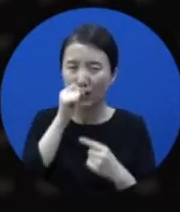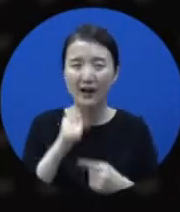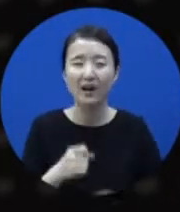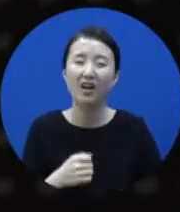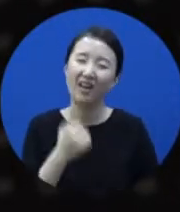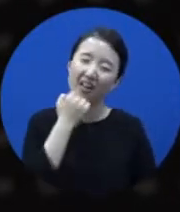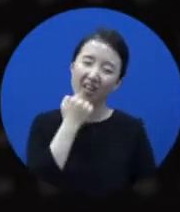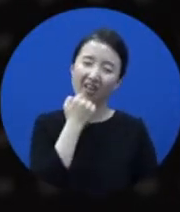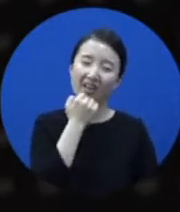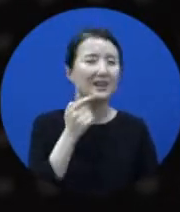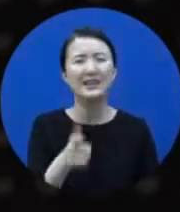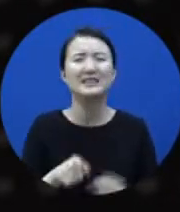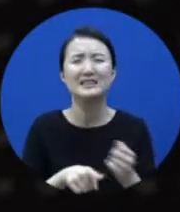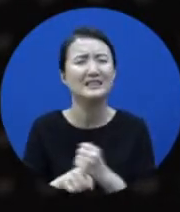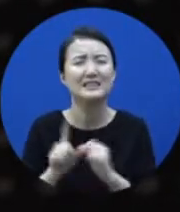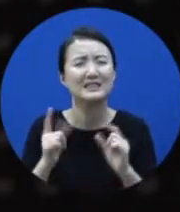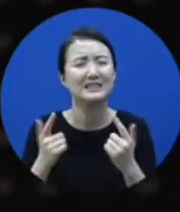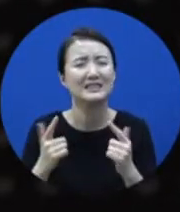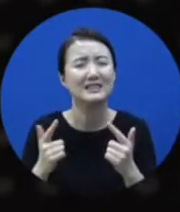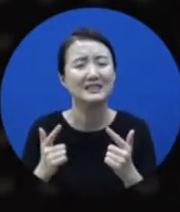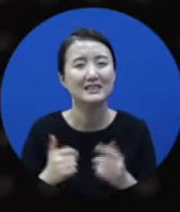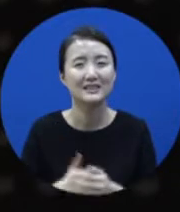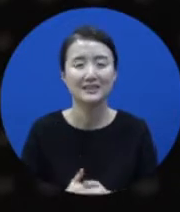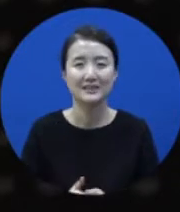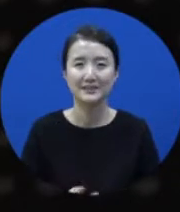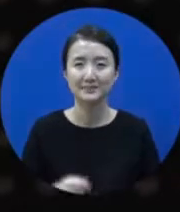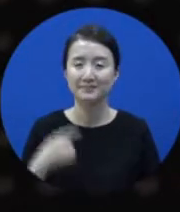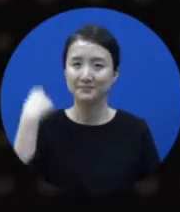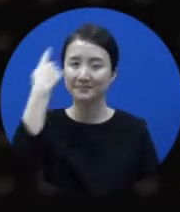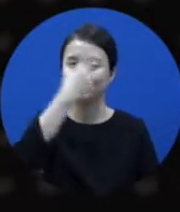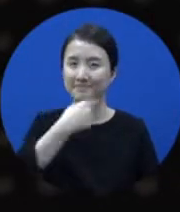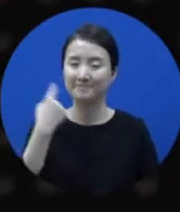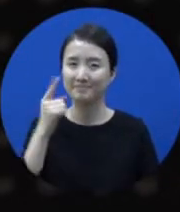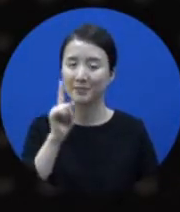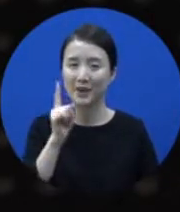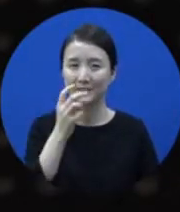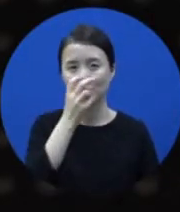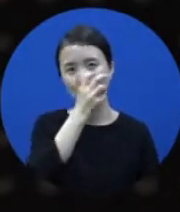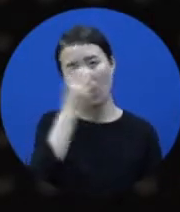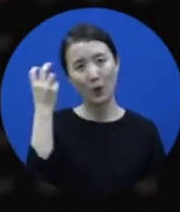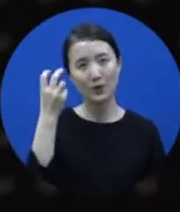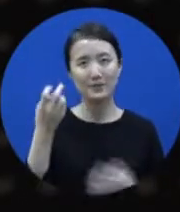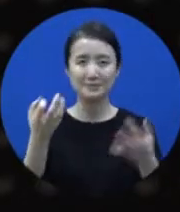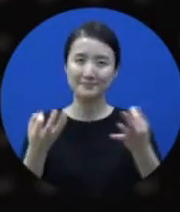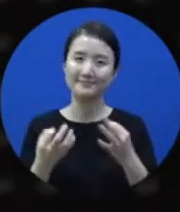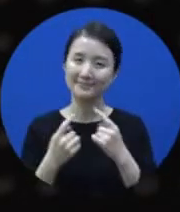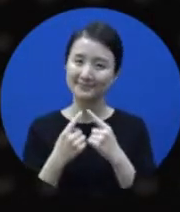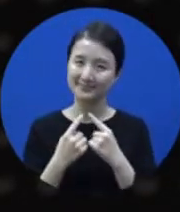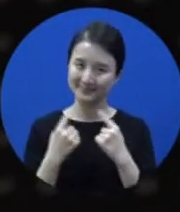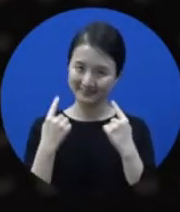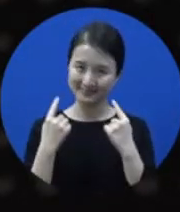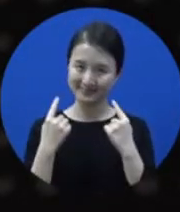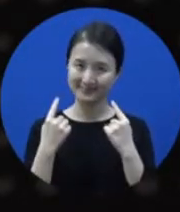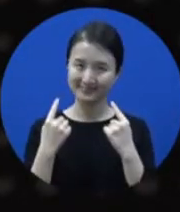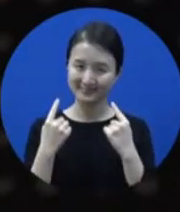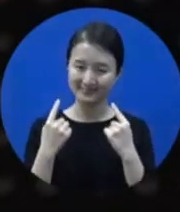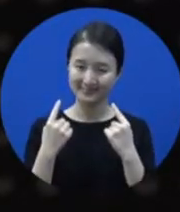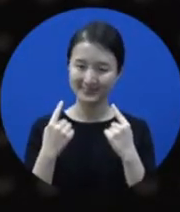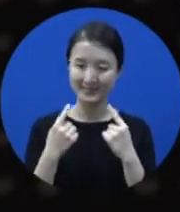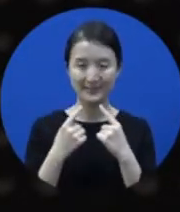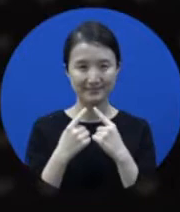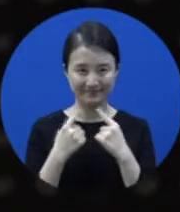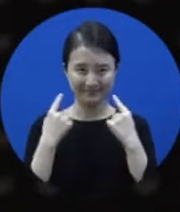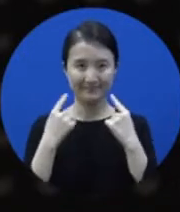아니에요. 스마트하게 웃으셔야 돼요. 가장 내가 똑똑해 보이는 그 모습으로 한번 이렇게 표정을 지어보시길